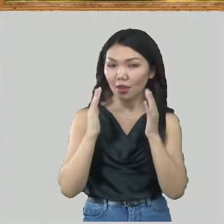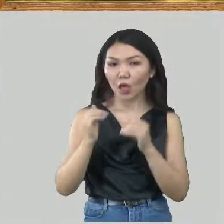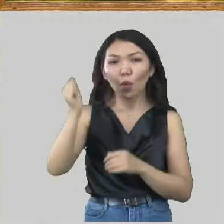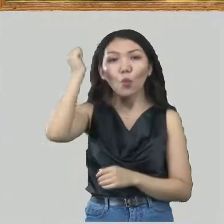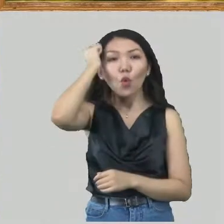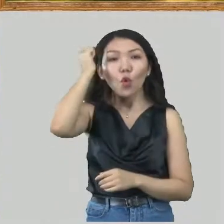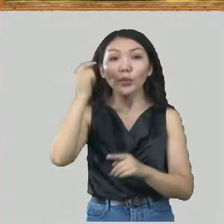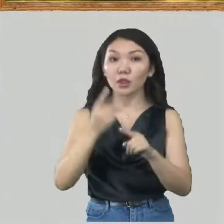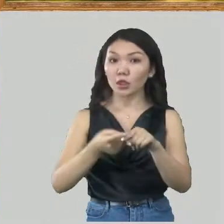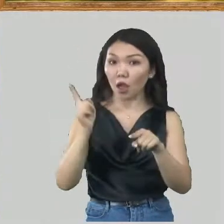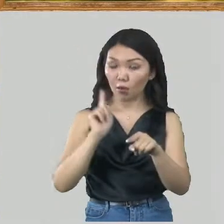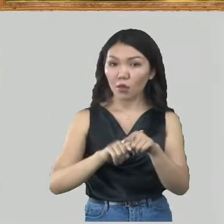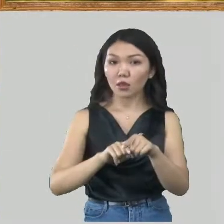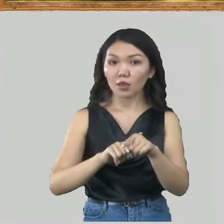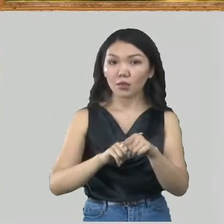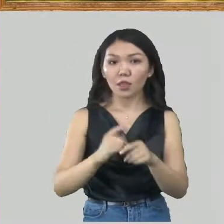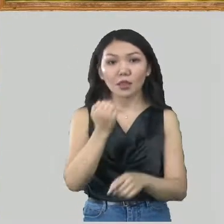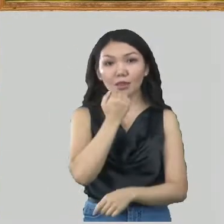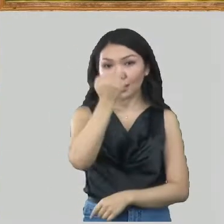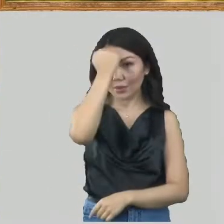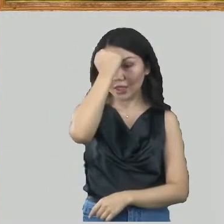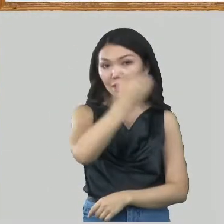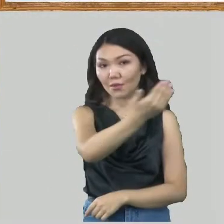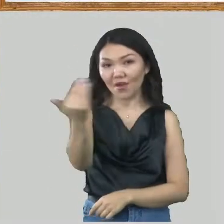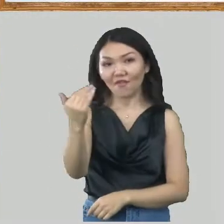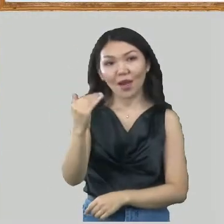Помните об этом. Спасибо вам за